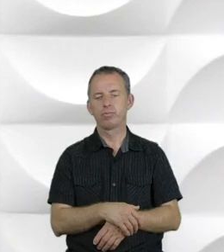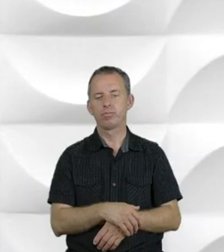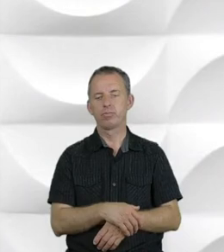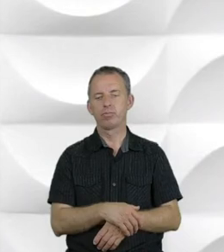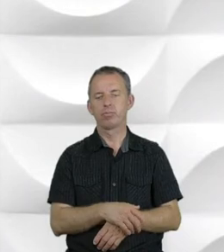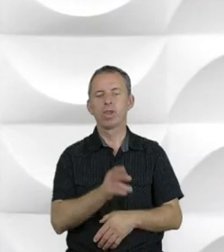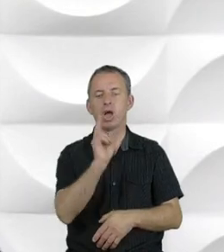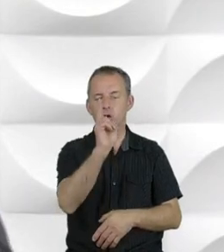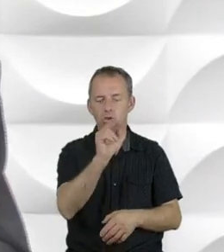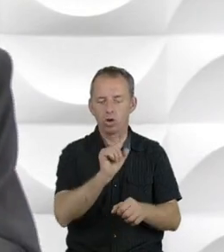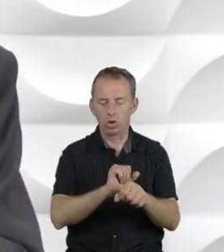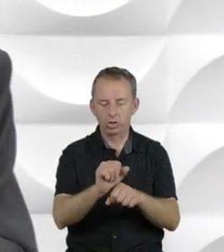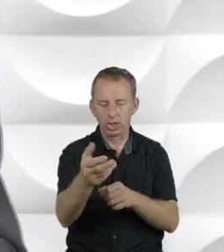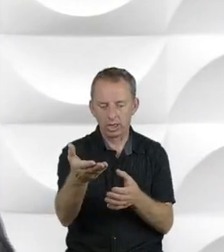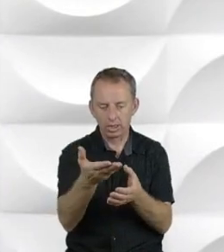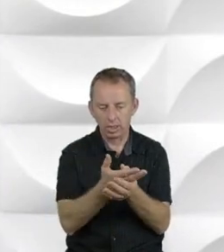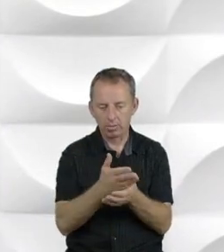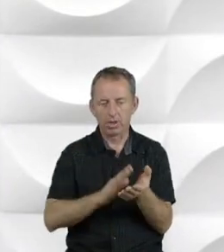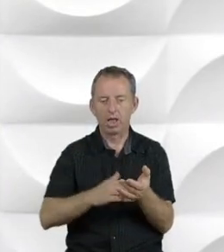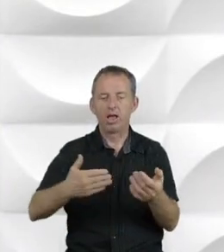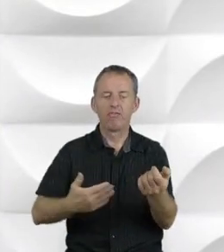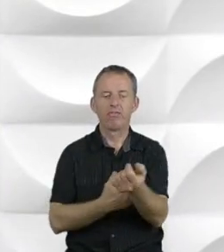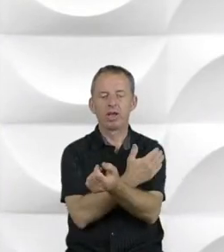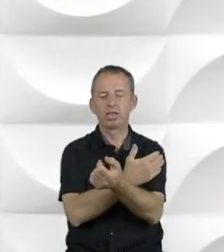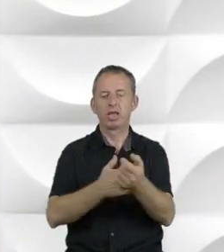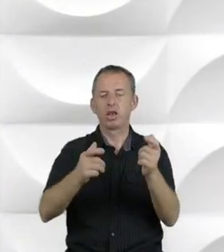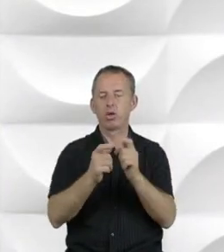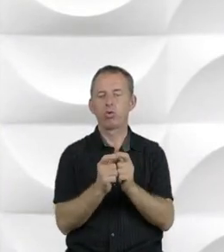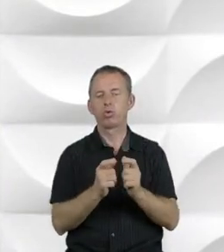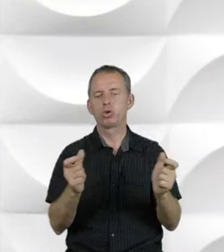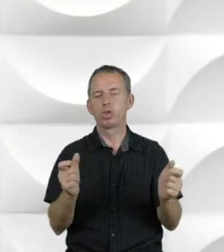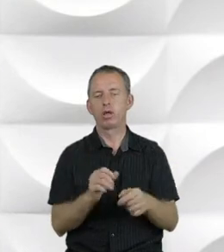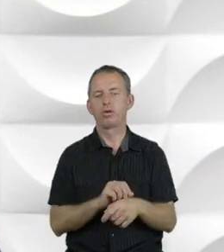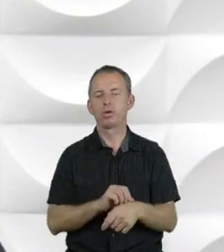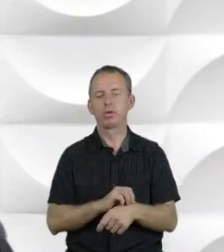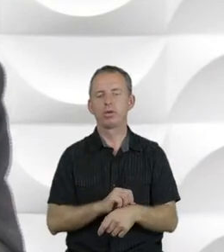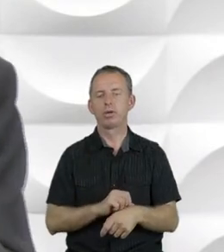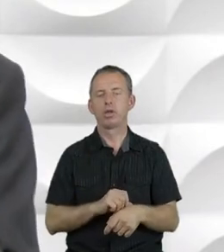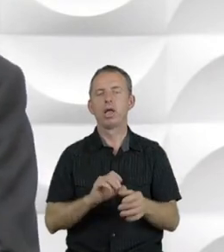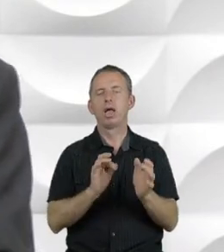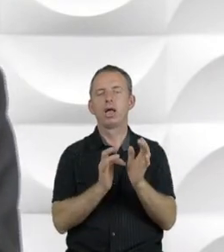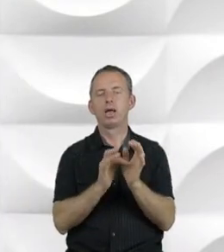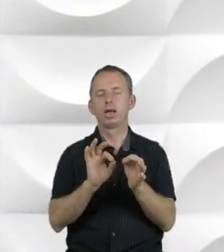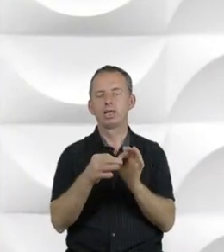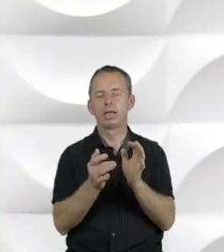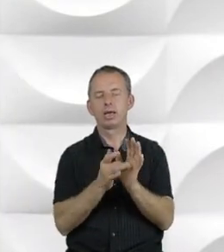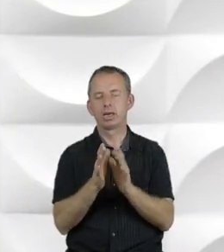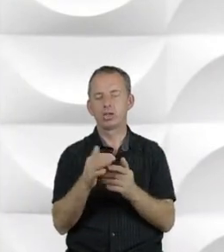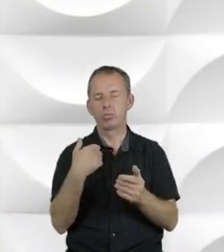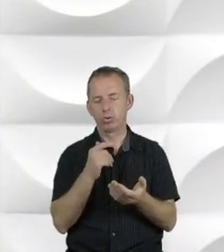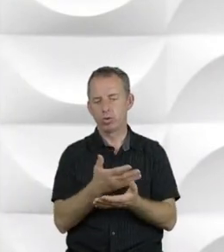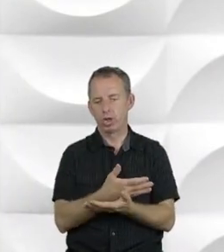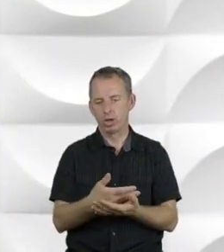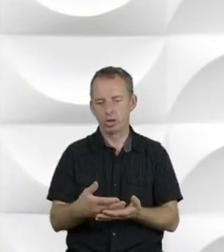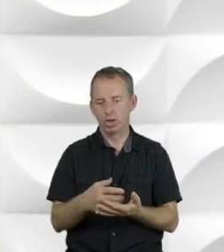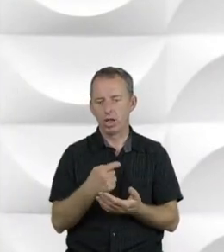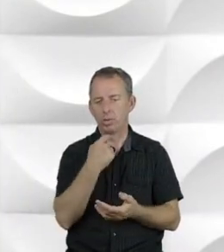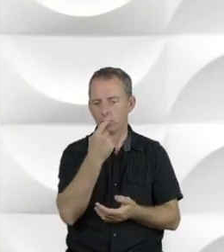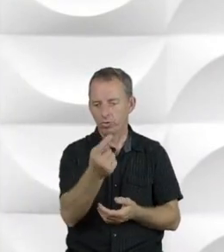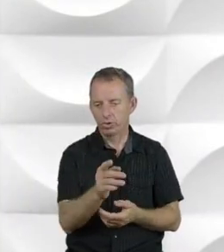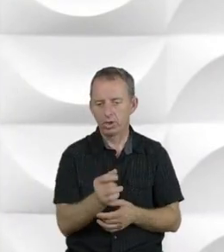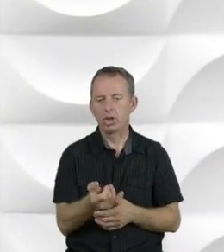Kto jest zaproszony na weselną ucztę? Gdy Chrystus był na tej ziemi, to powiedział kilka na ten